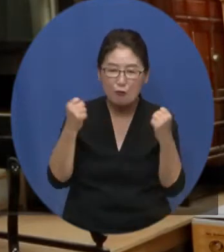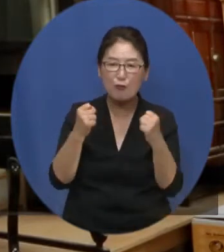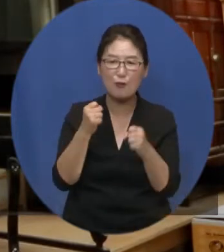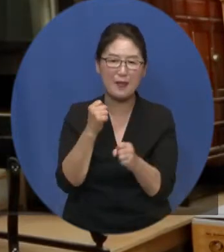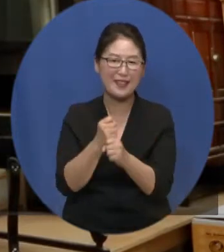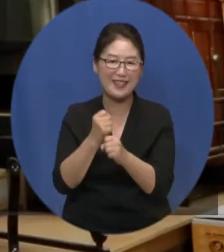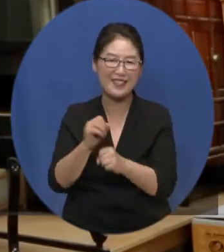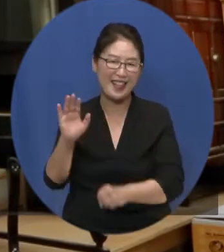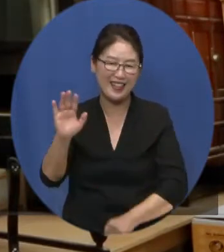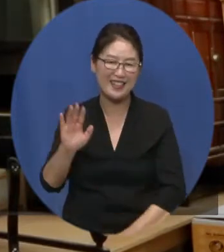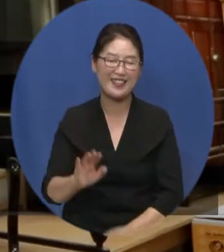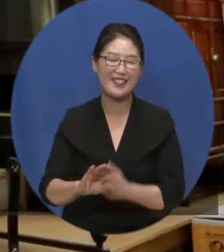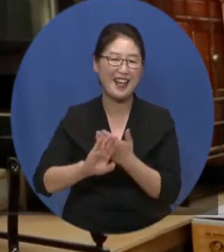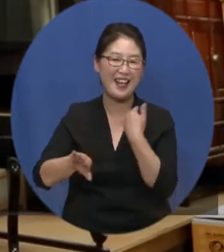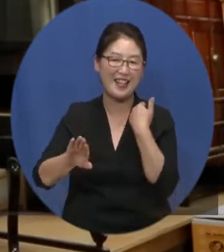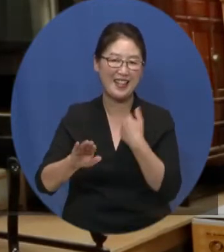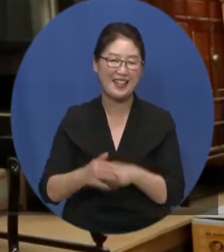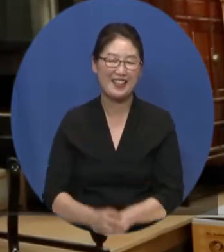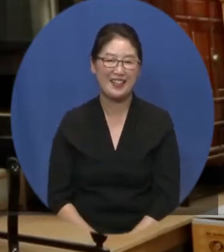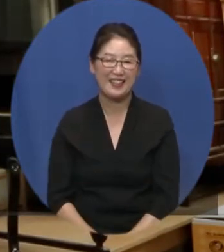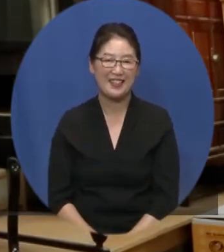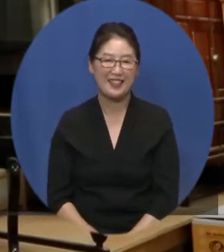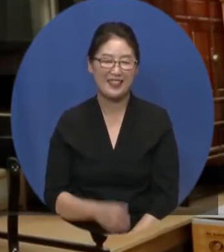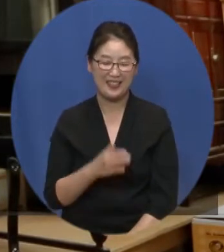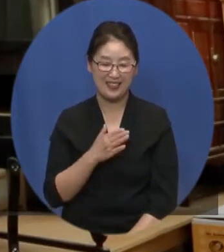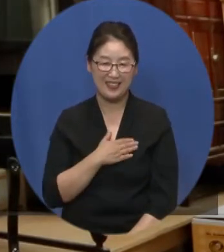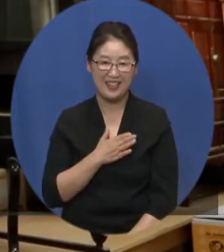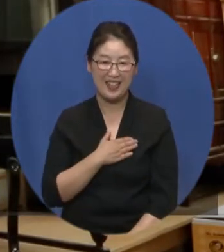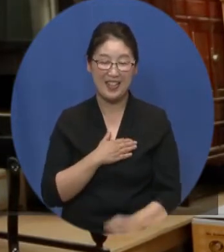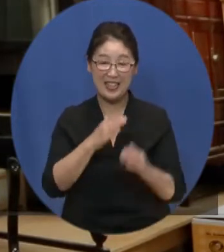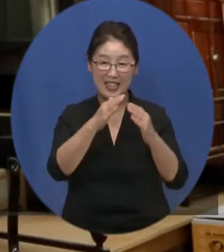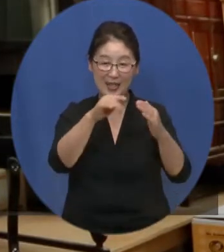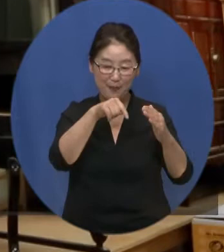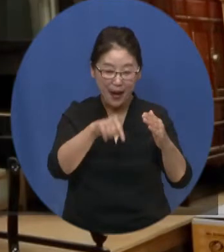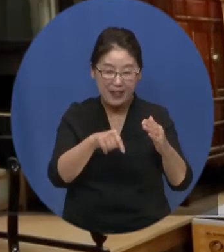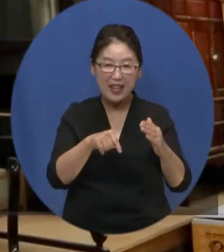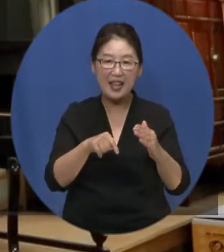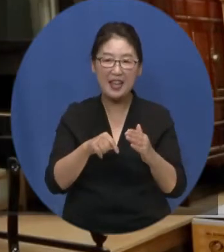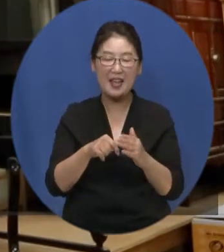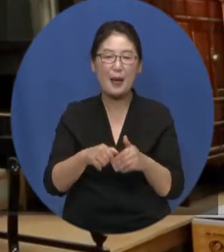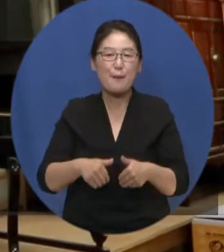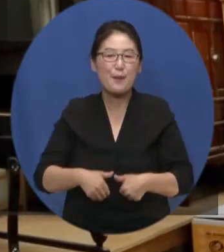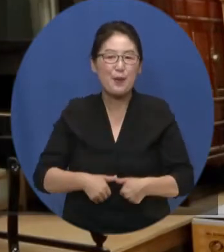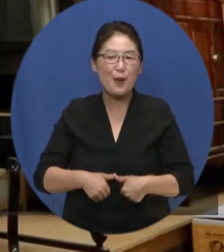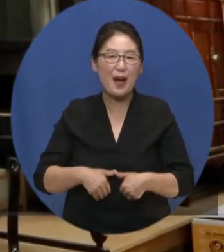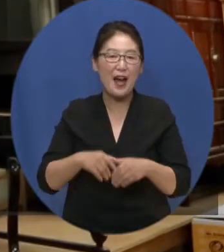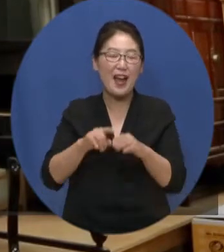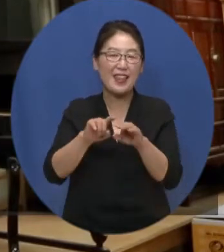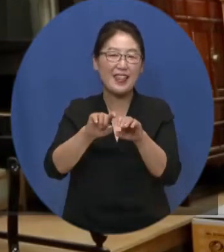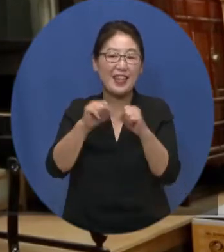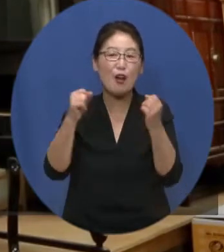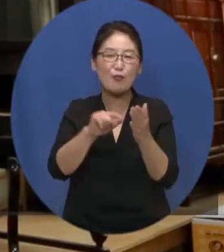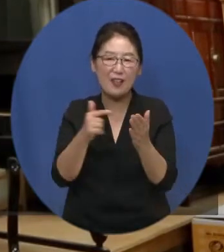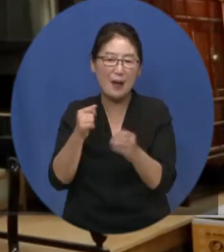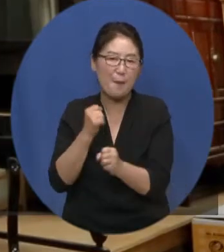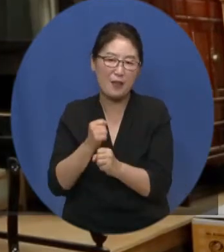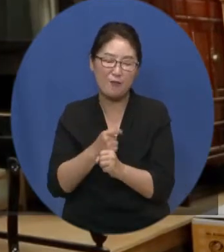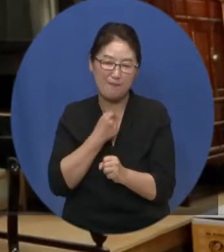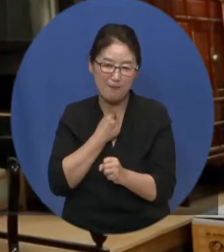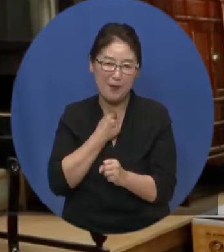기술이 아니거든요 저는 제가 살고있는 제 집에 필요한 가구를 만들고 싶어서 이 손목을 선택을 한 거죠